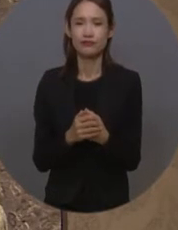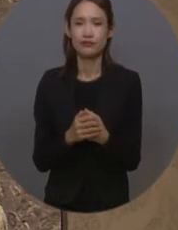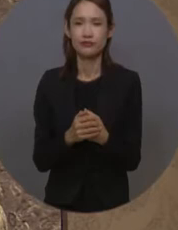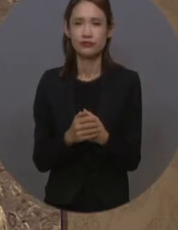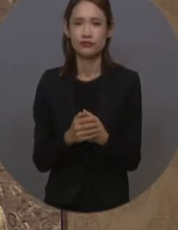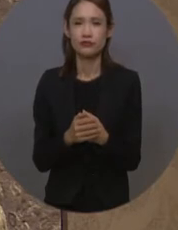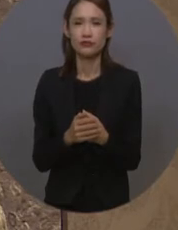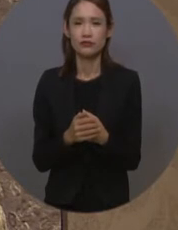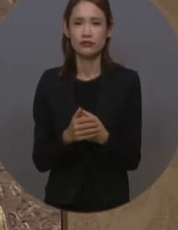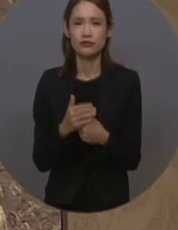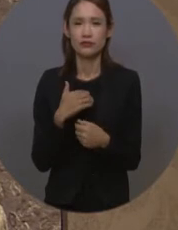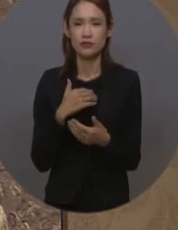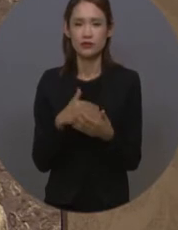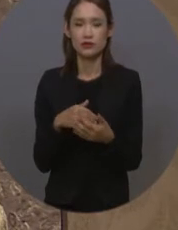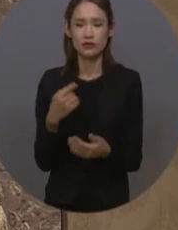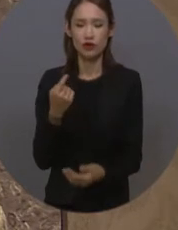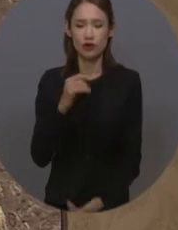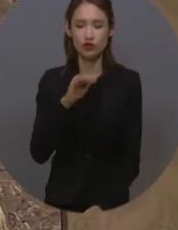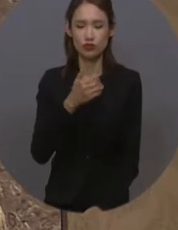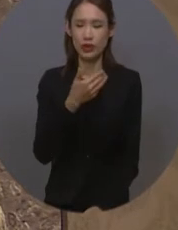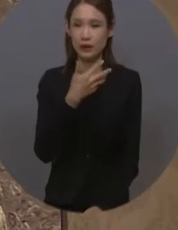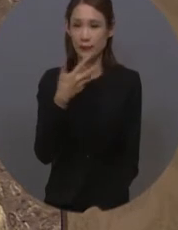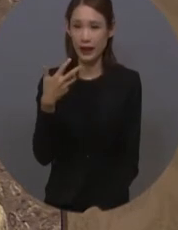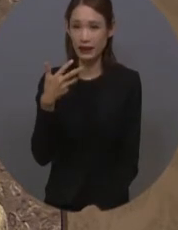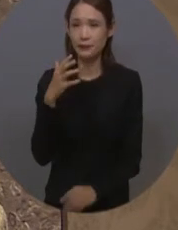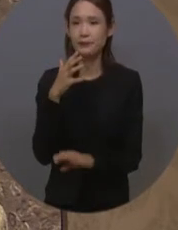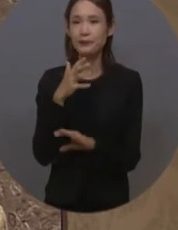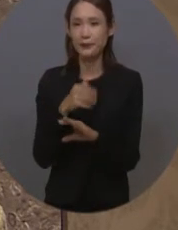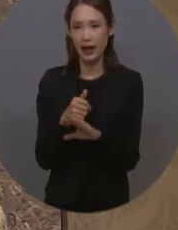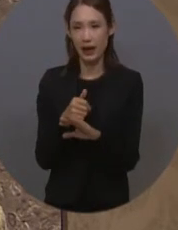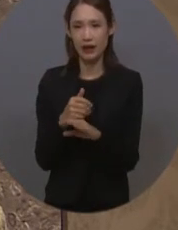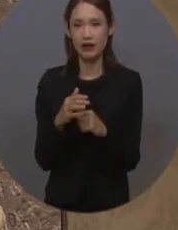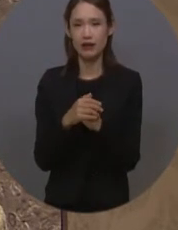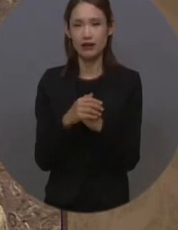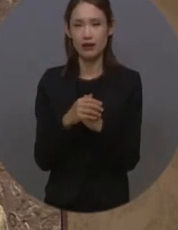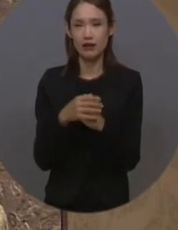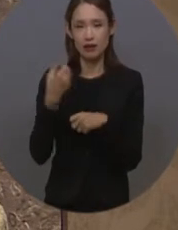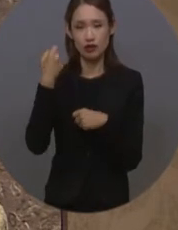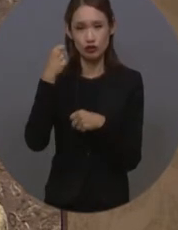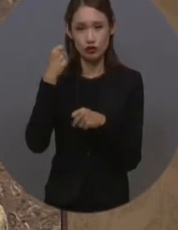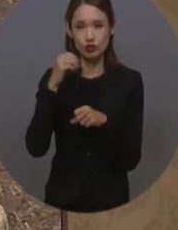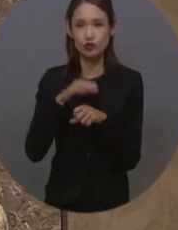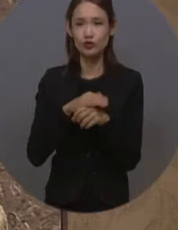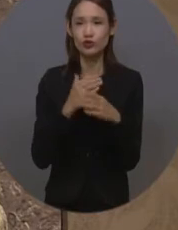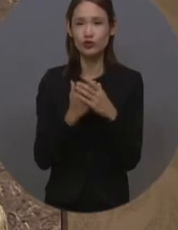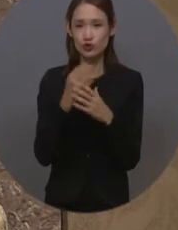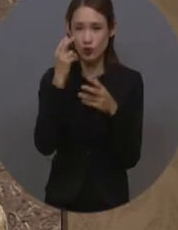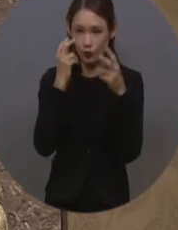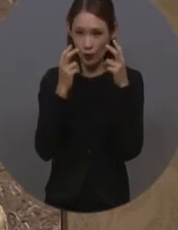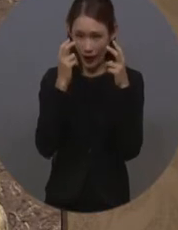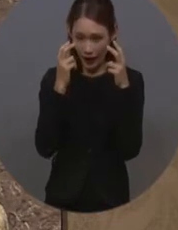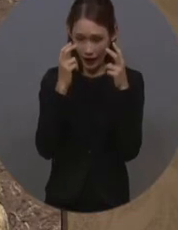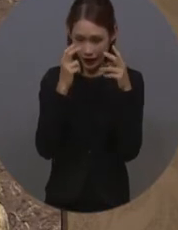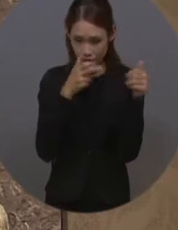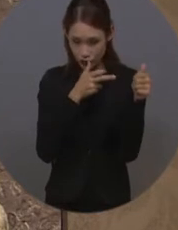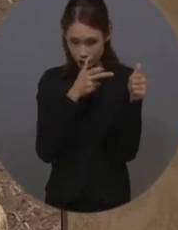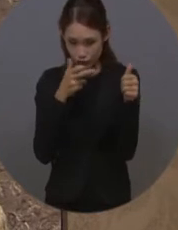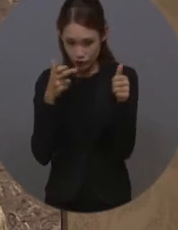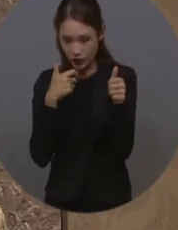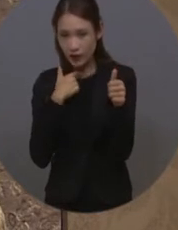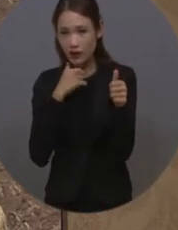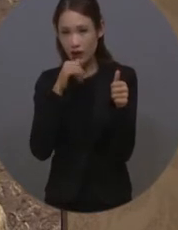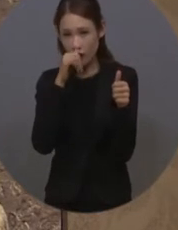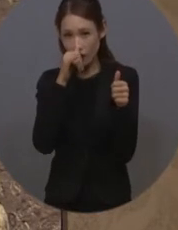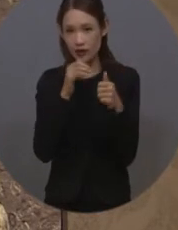제가 80년도 말에 구두 메이커를 취재를 간 적이 있었어요. 네.